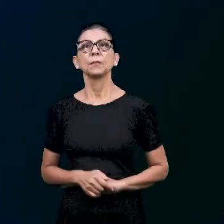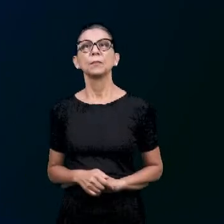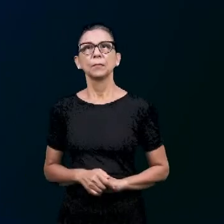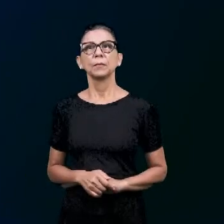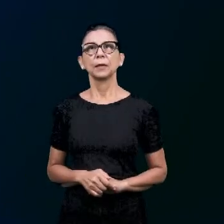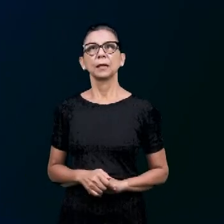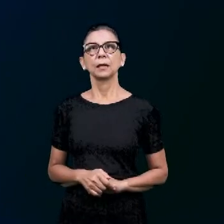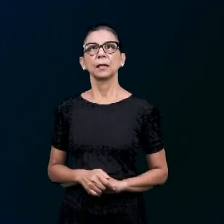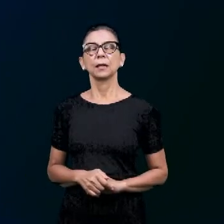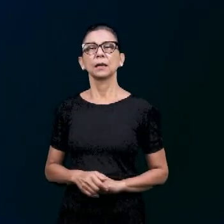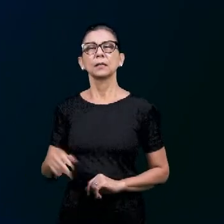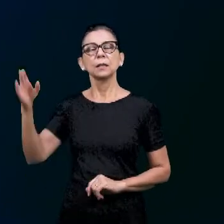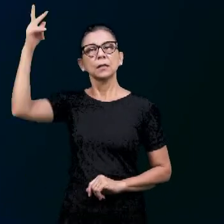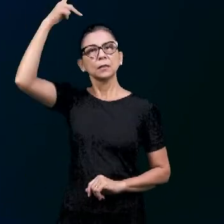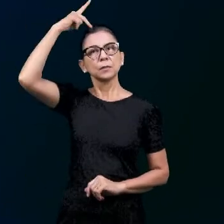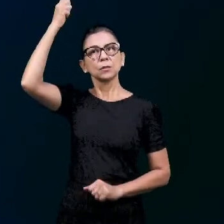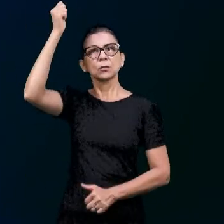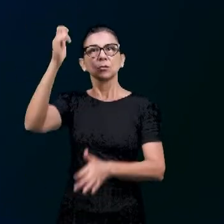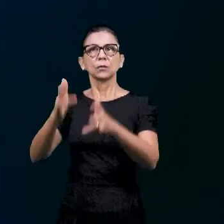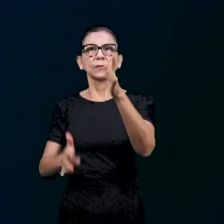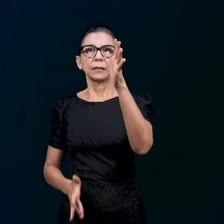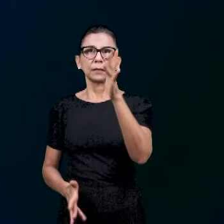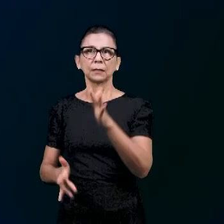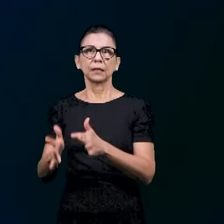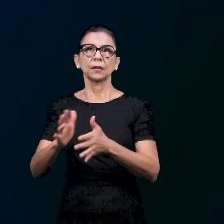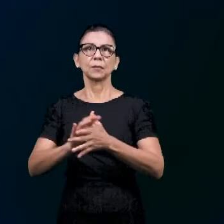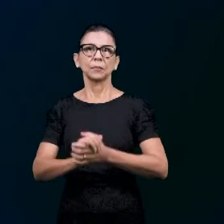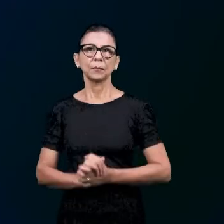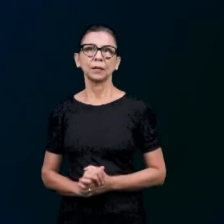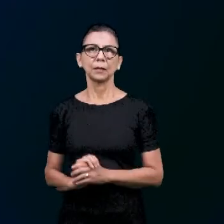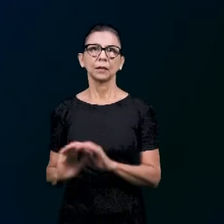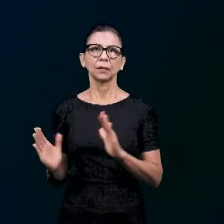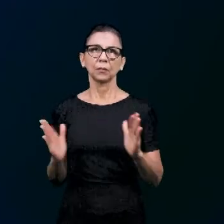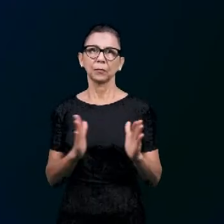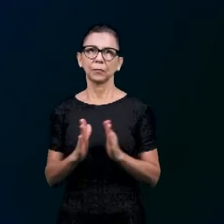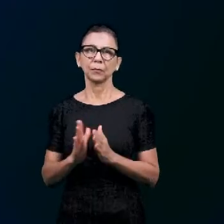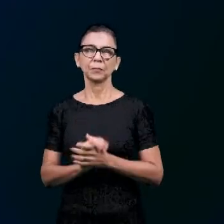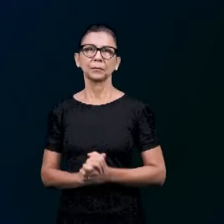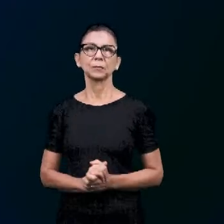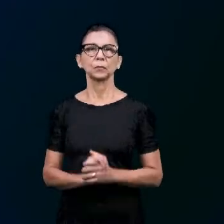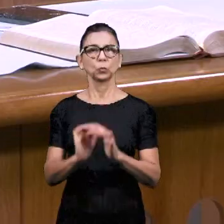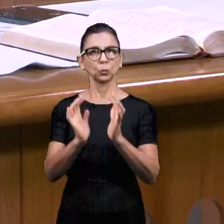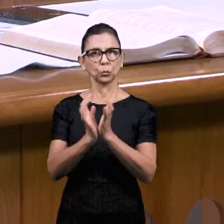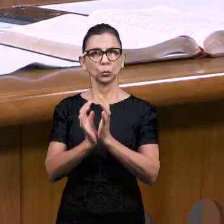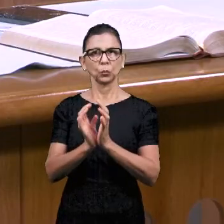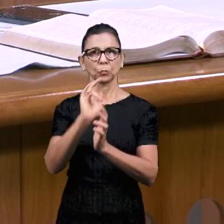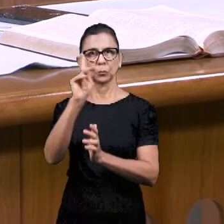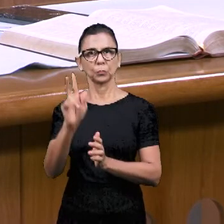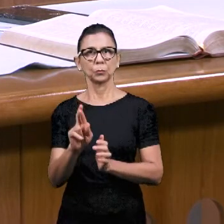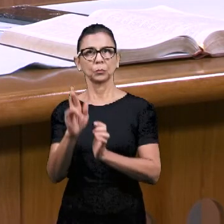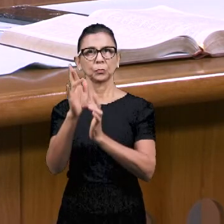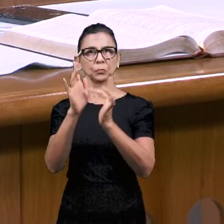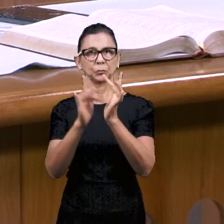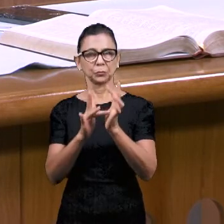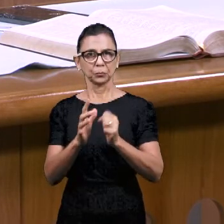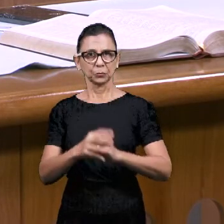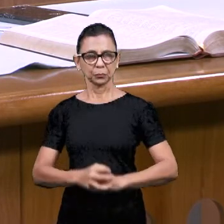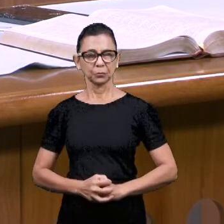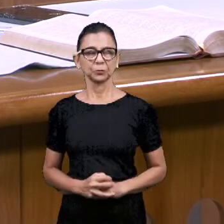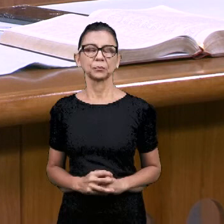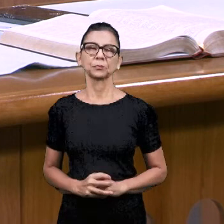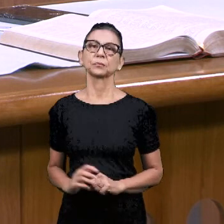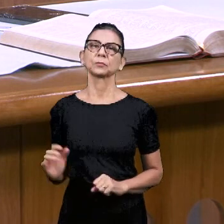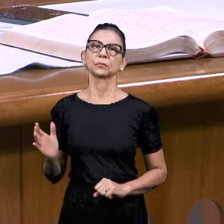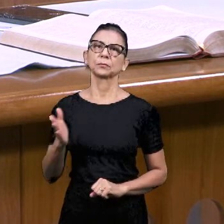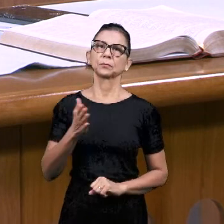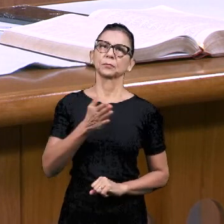Donc, l'expérience du Saint-Esprit est présente au milieu de l'Église fidèle. À tous, la paix du Seigneur Jésus. Amen. Nous